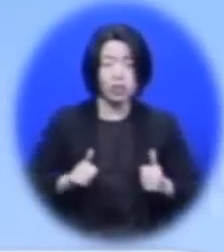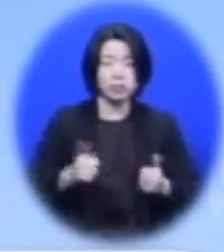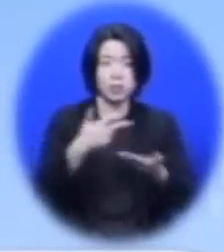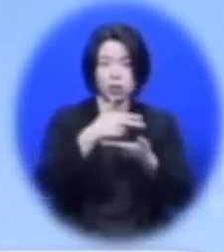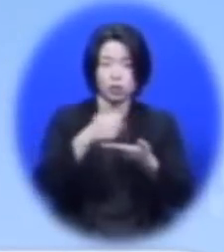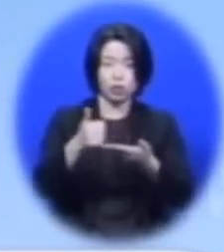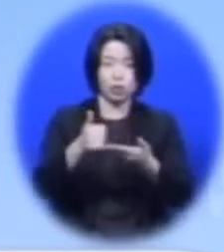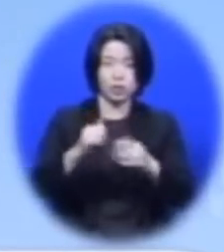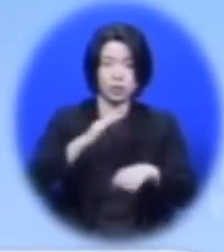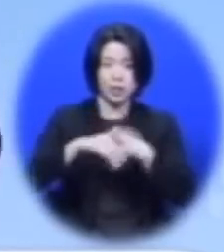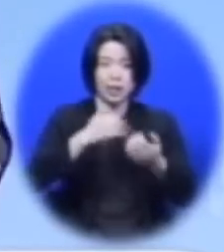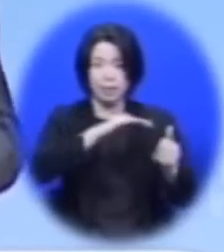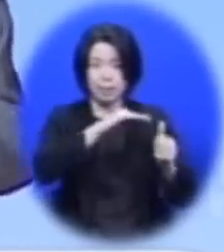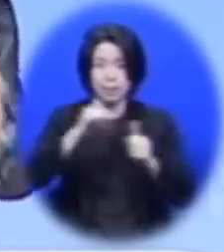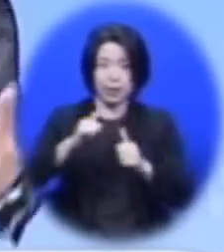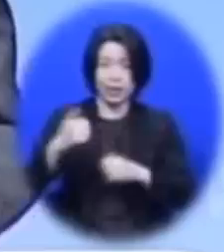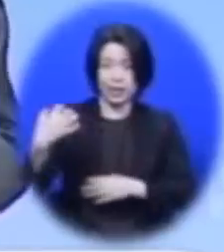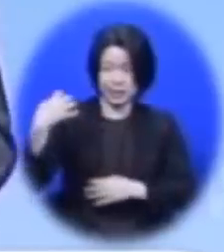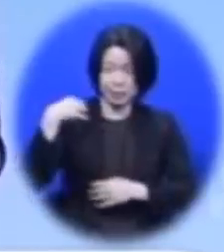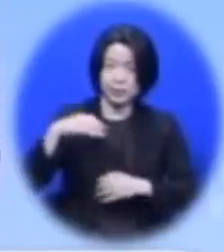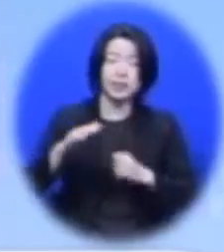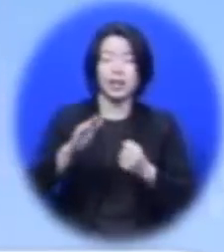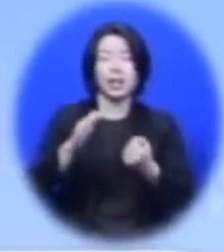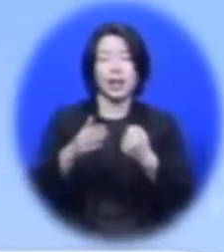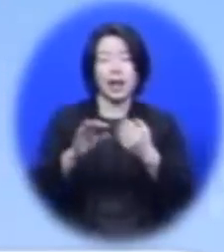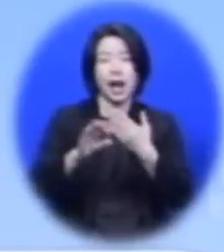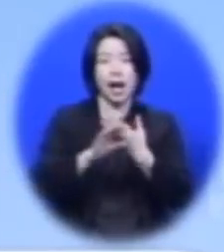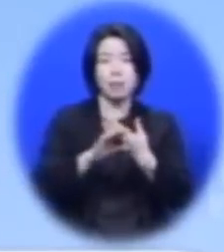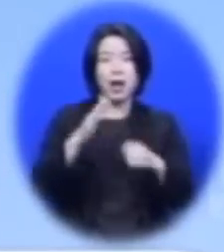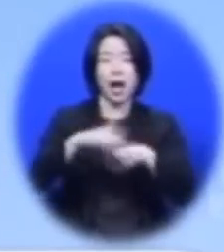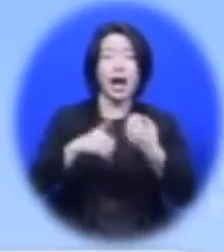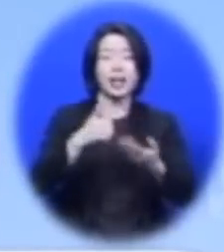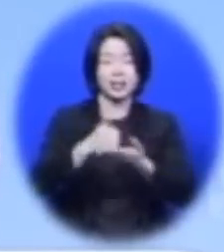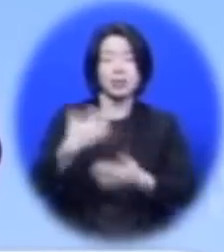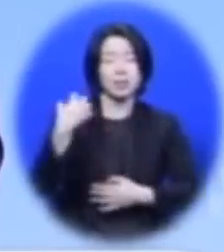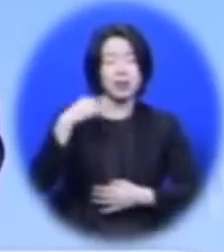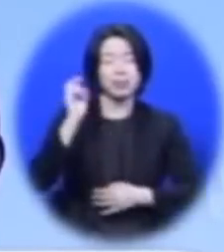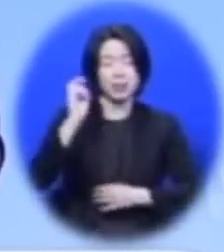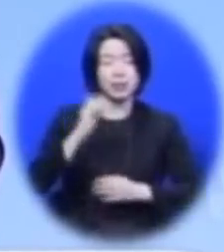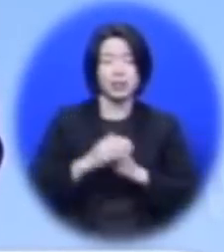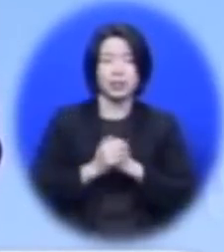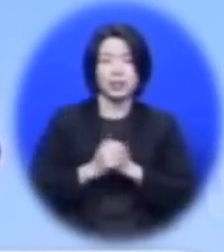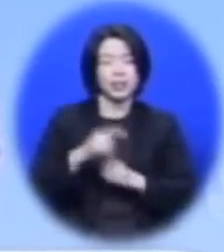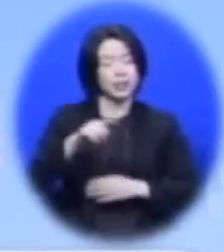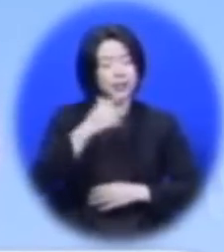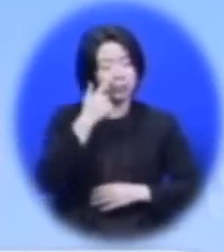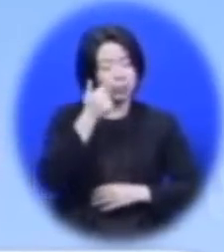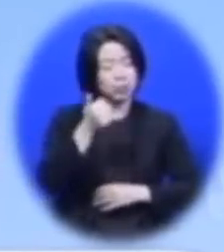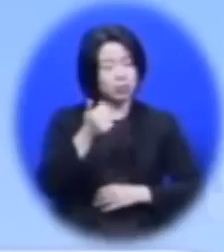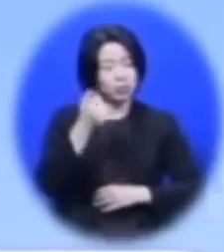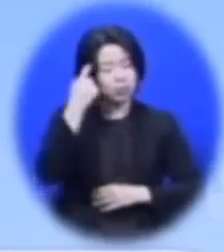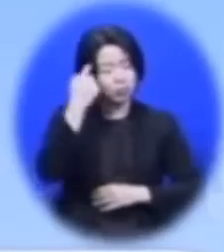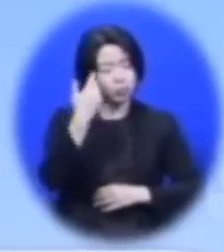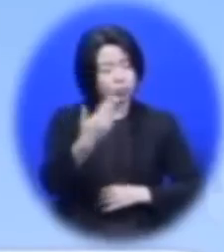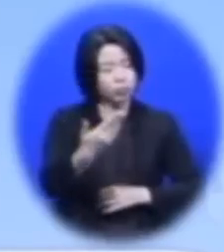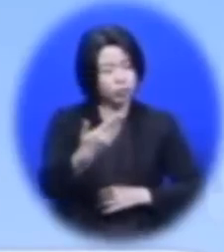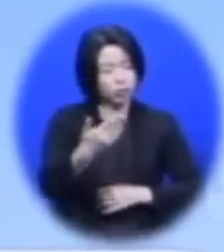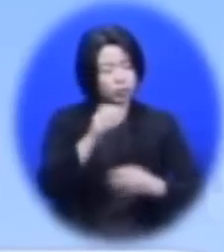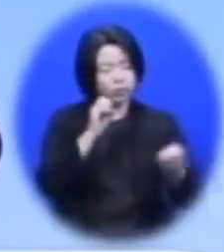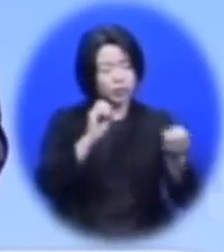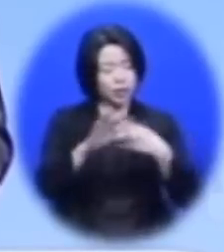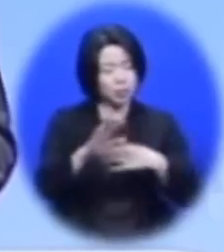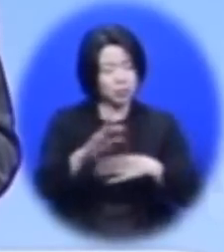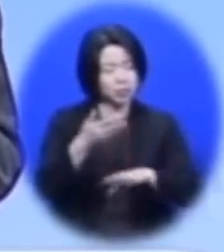사명을 감당하면 하나님이 다 책임져 주실 겁니다. 이 아버지가 묻고자 하는 의도하고는 전혀